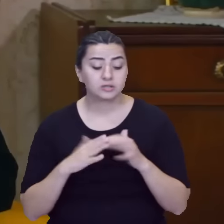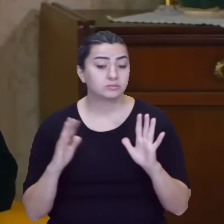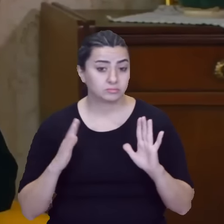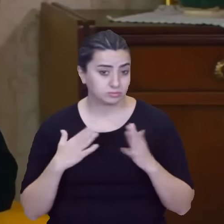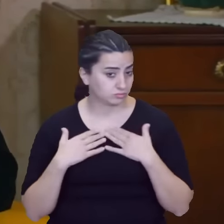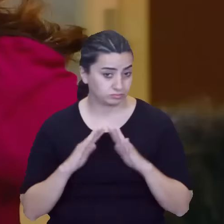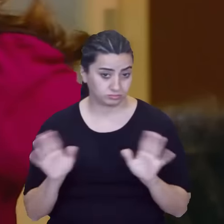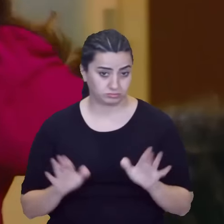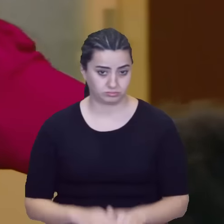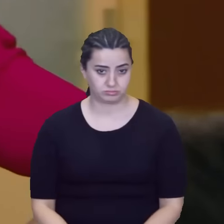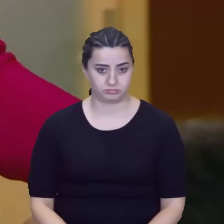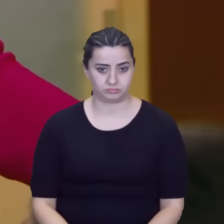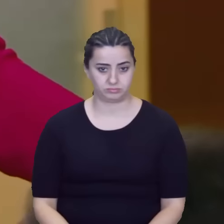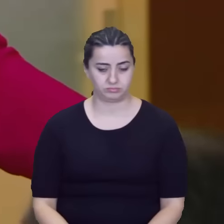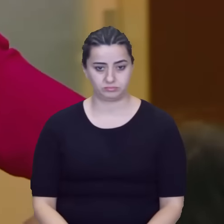karıştırmayın beni.